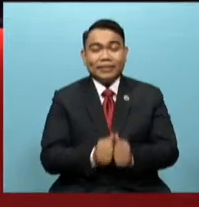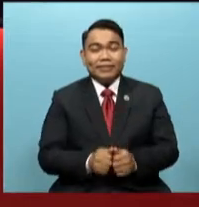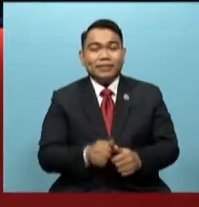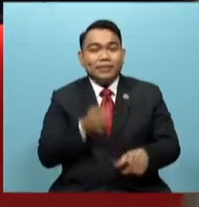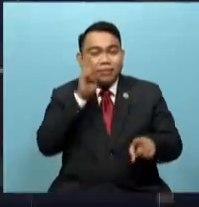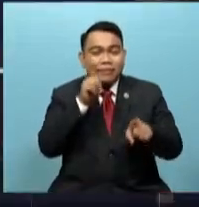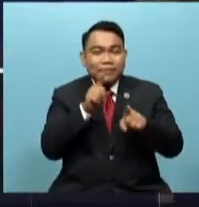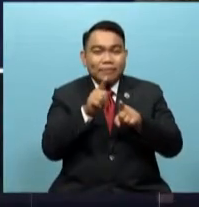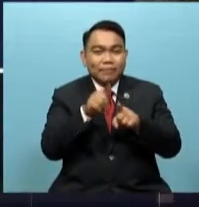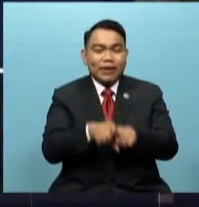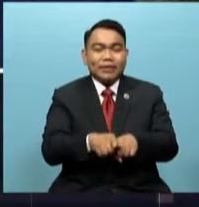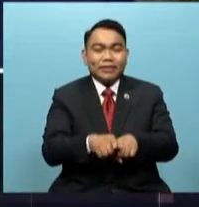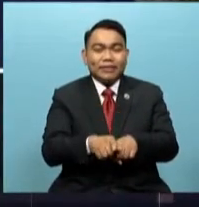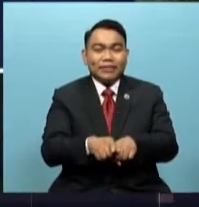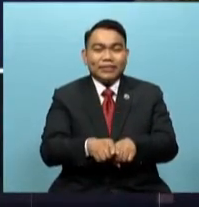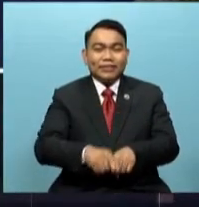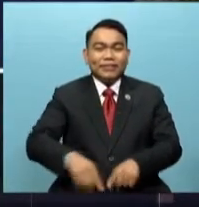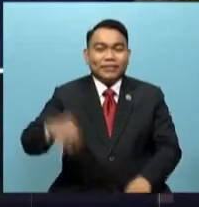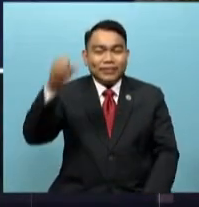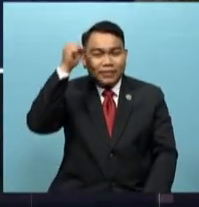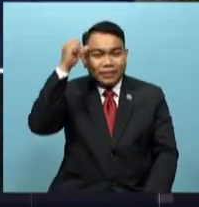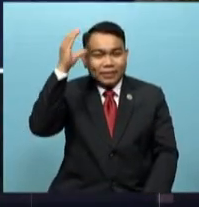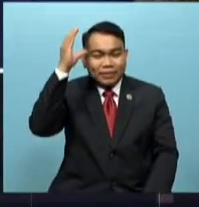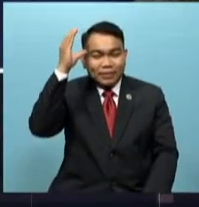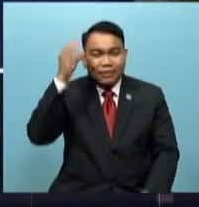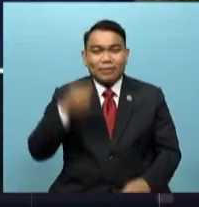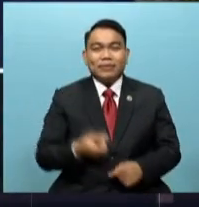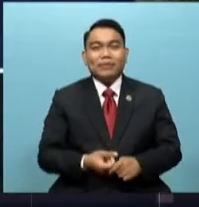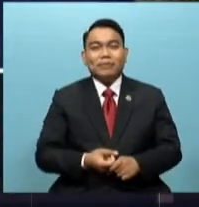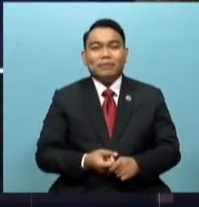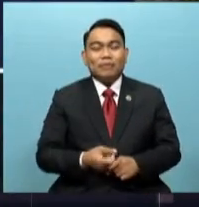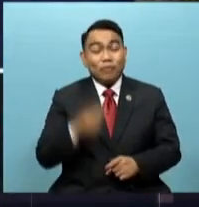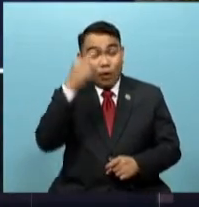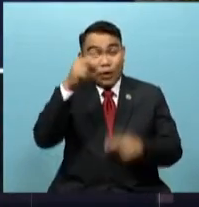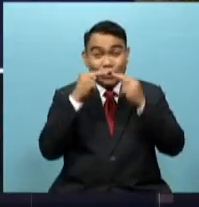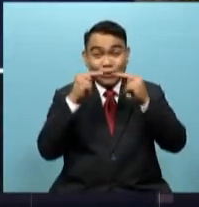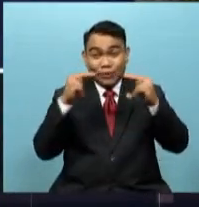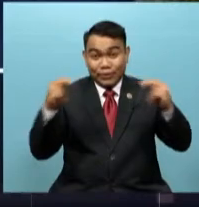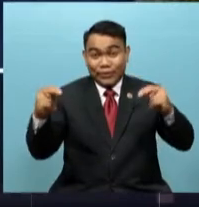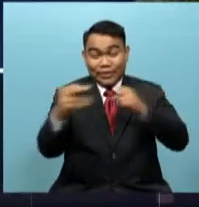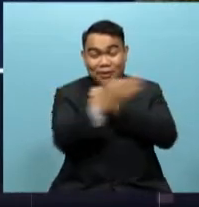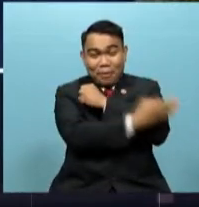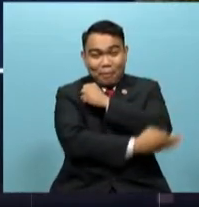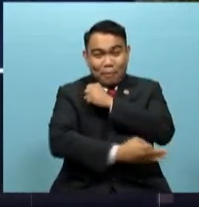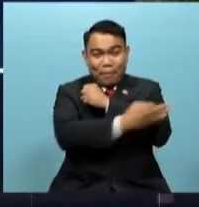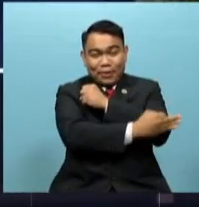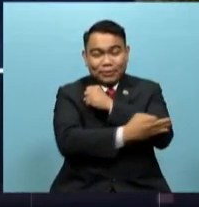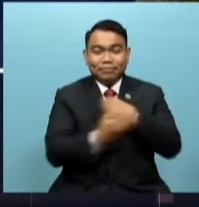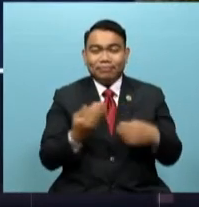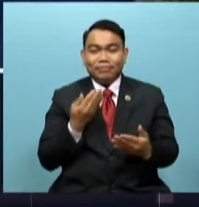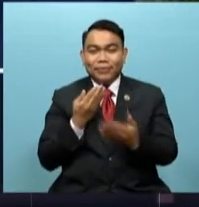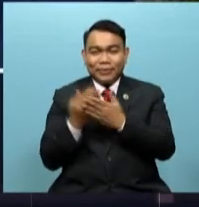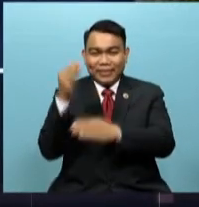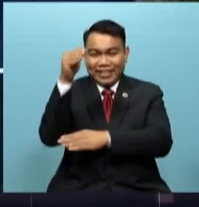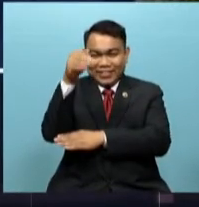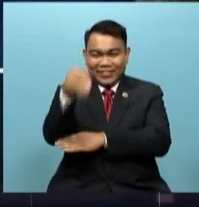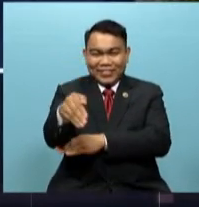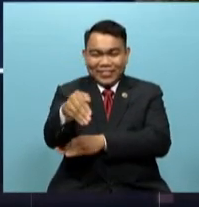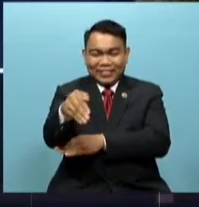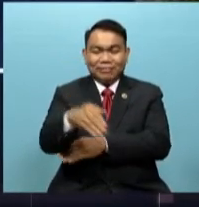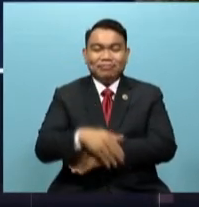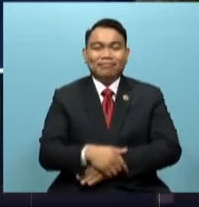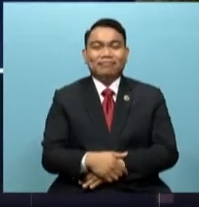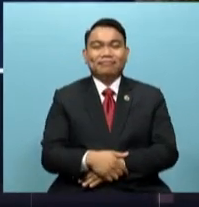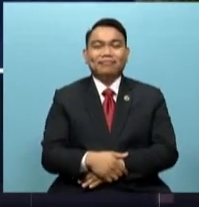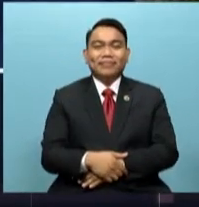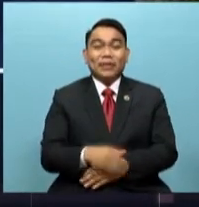Sean Campbell mula sa kanyang home studio para sa ilan sa mga balita sa ibayong dagat. Good evening, Brother Sean. Good